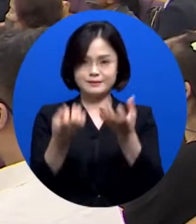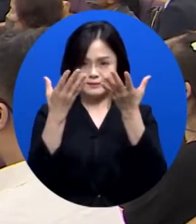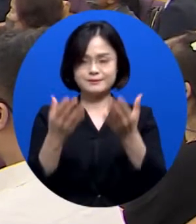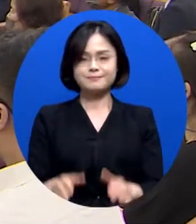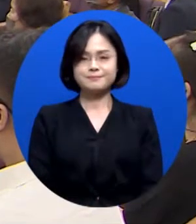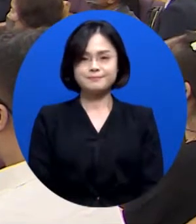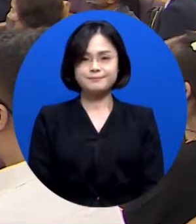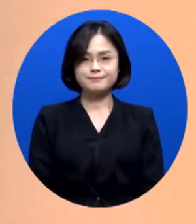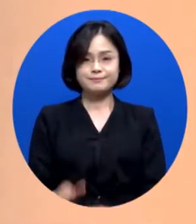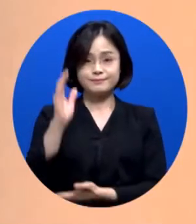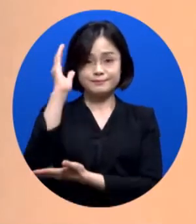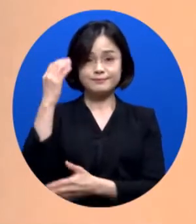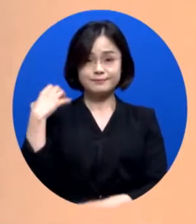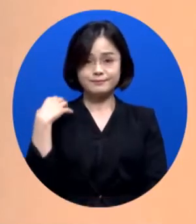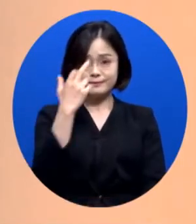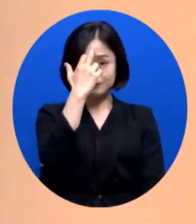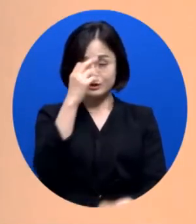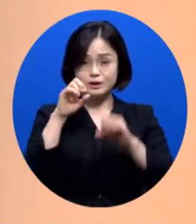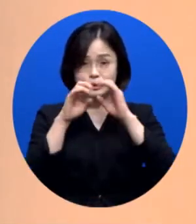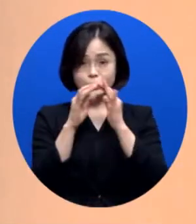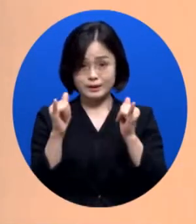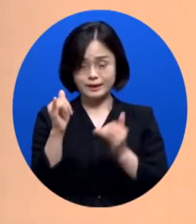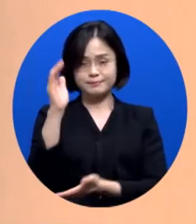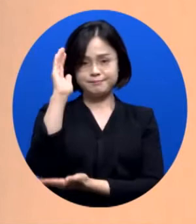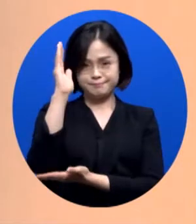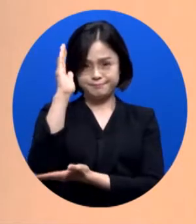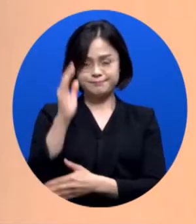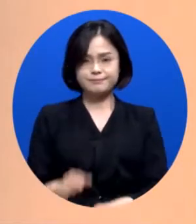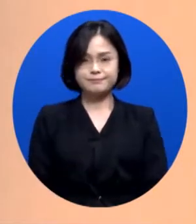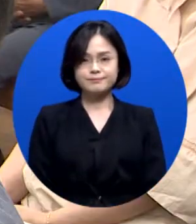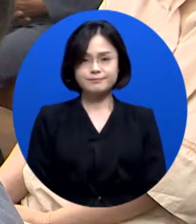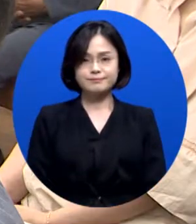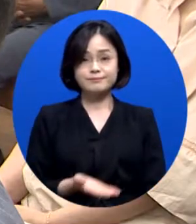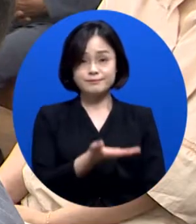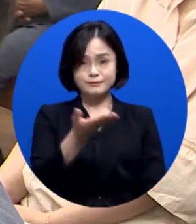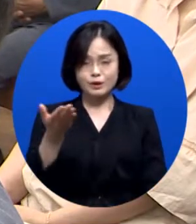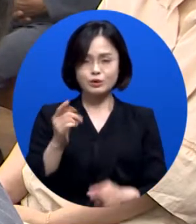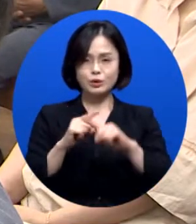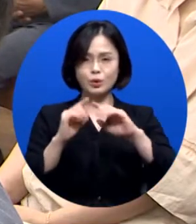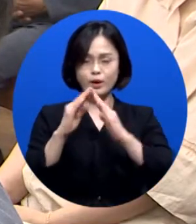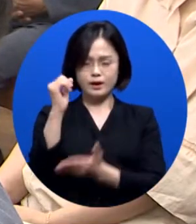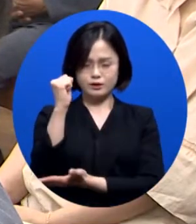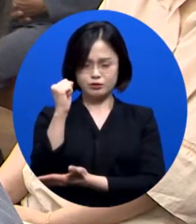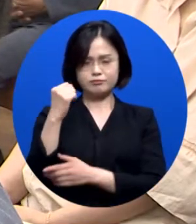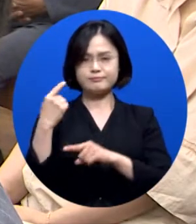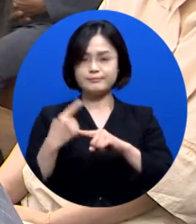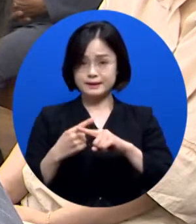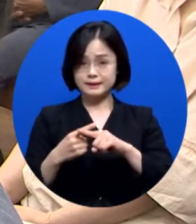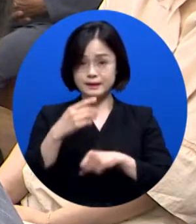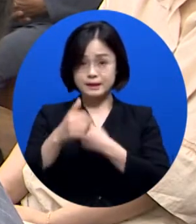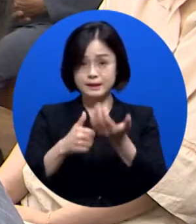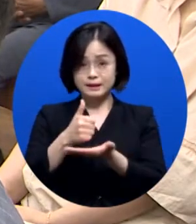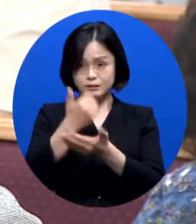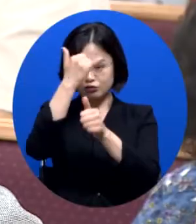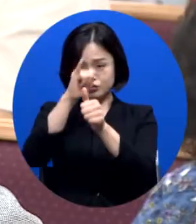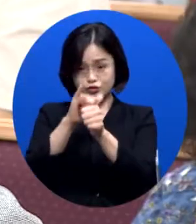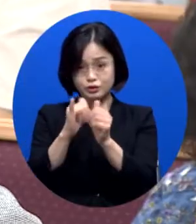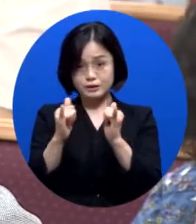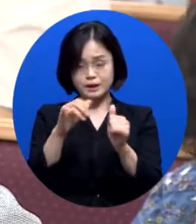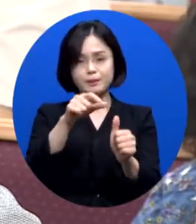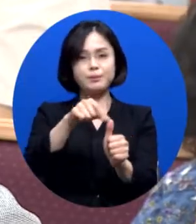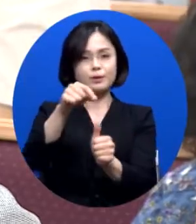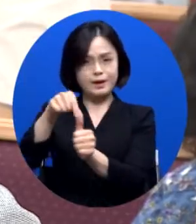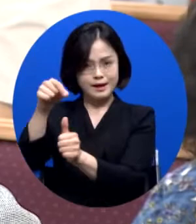예배에서 말씀을 전한 최재석 선교사는 임직자들은 교회의 기둥이라고 전하며 하나님은 충성된 사람들을 불러